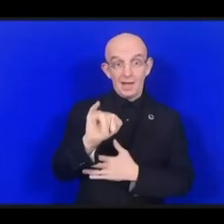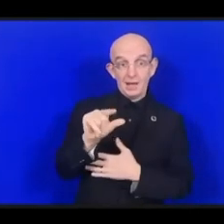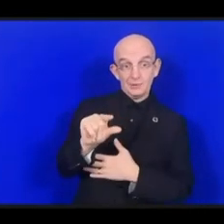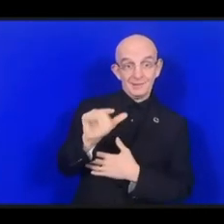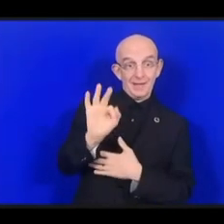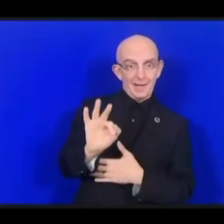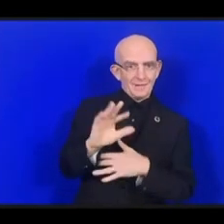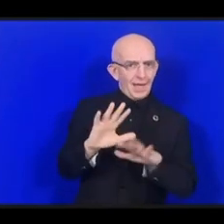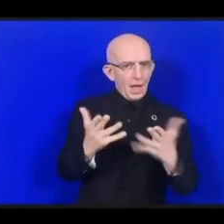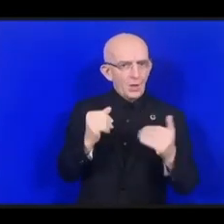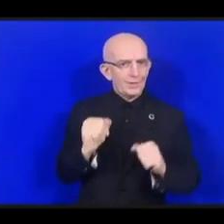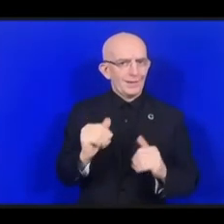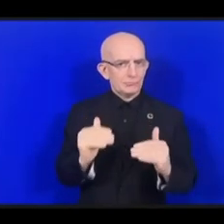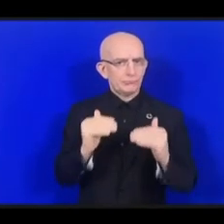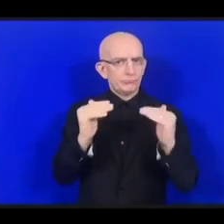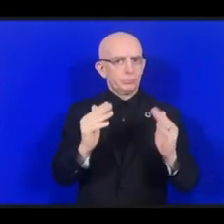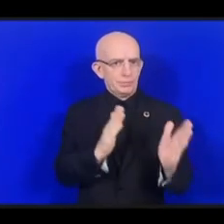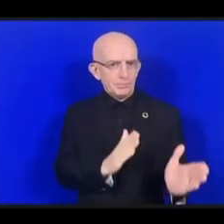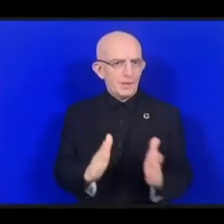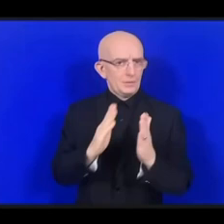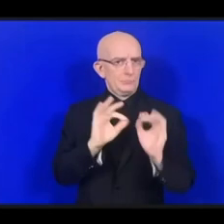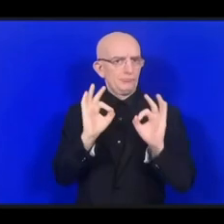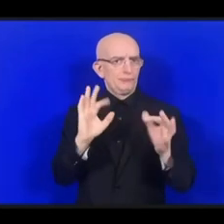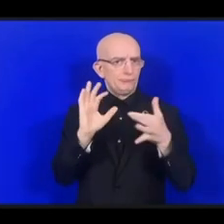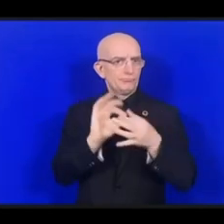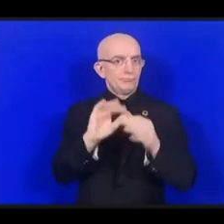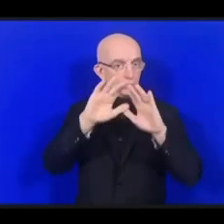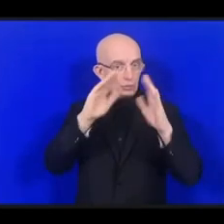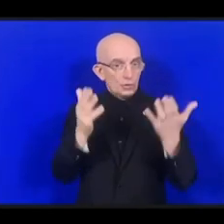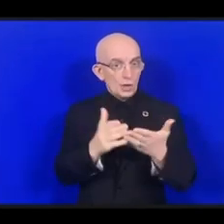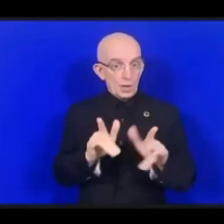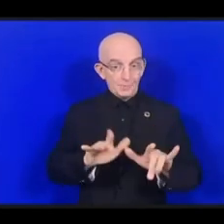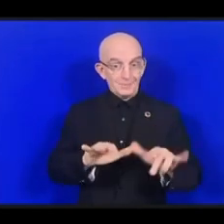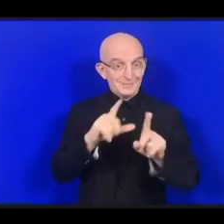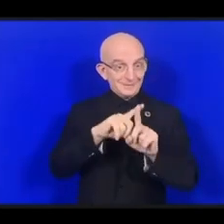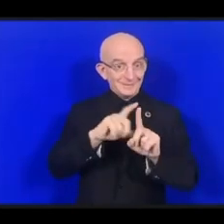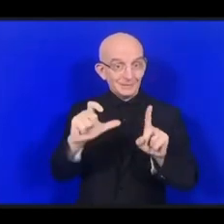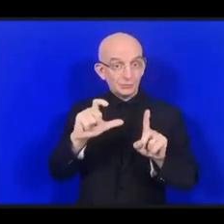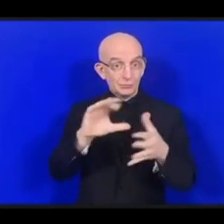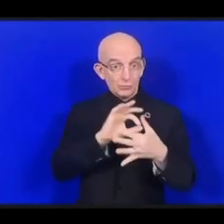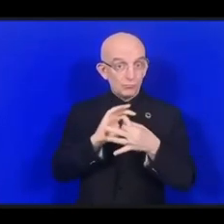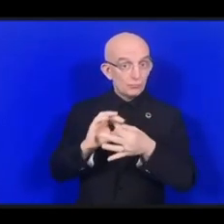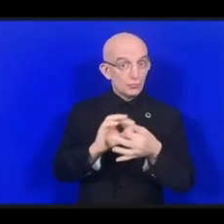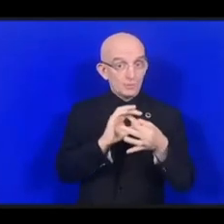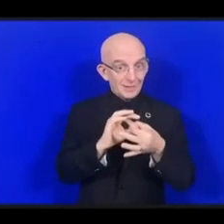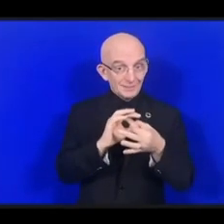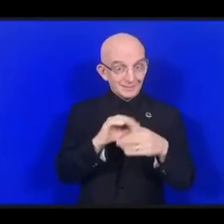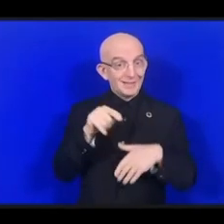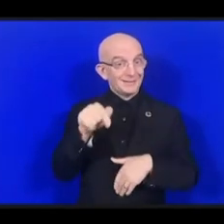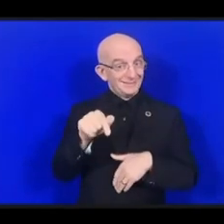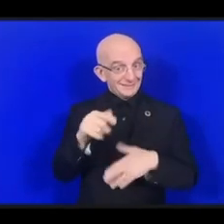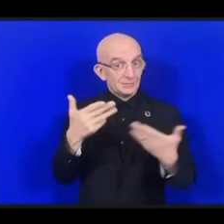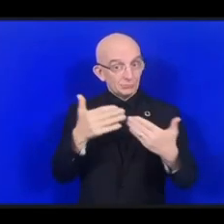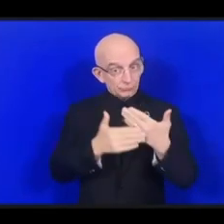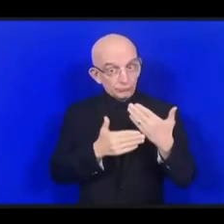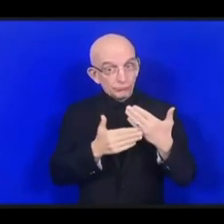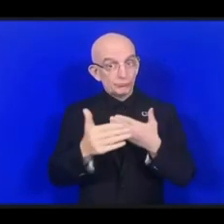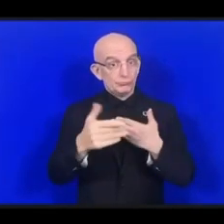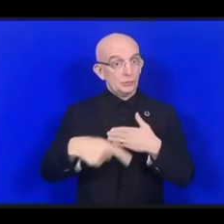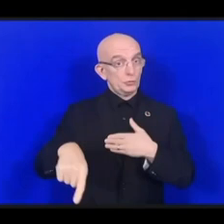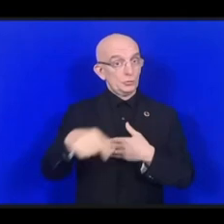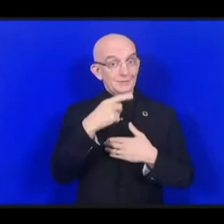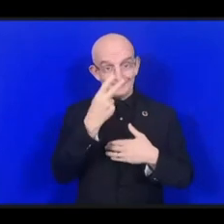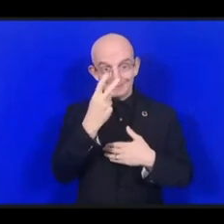mondial et ces objectifs en je pense que témoin de nos efforts